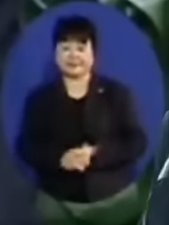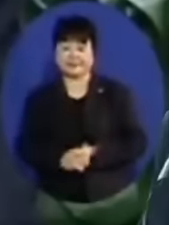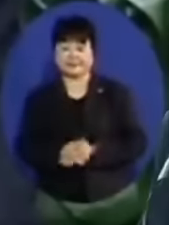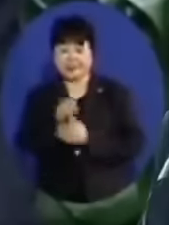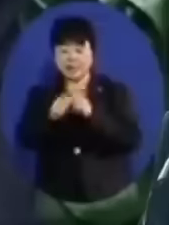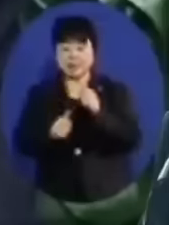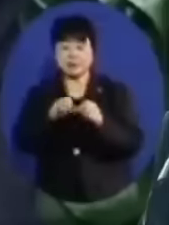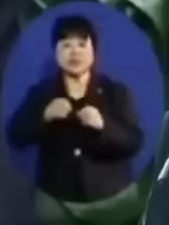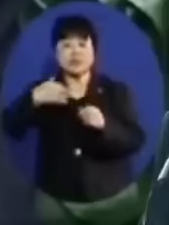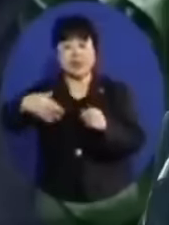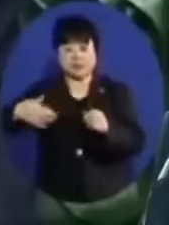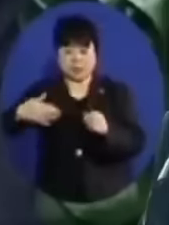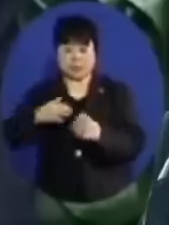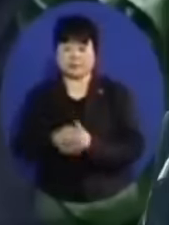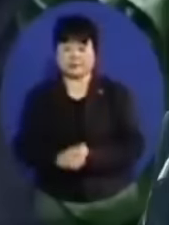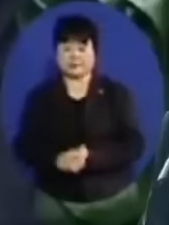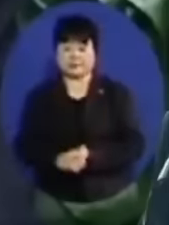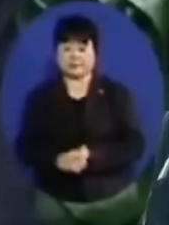하나님이 응답할 수가 없습니다.